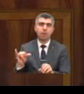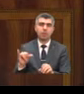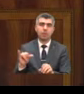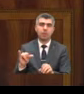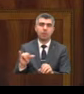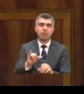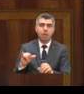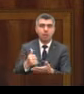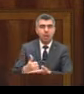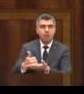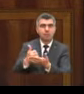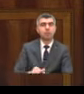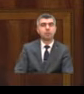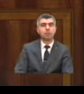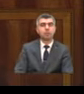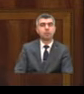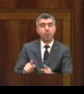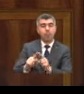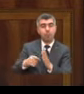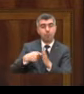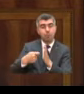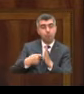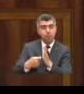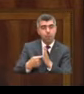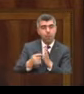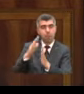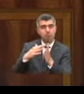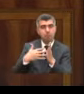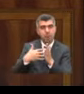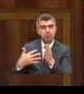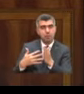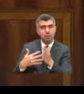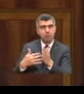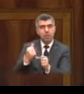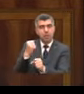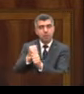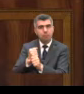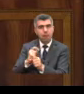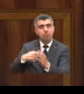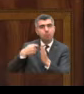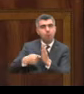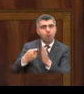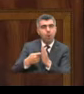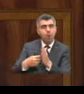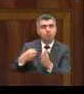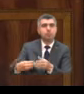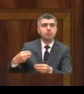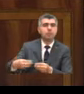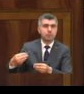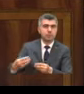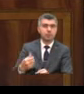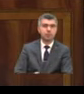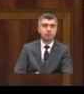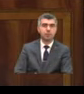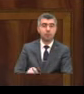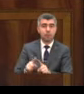اطلاقا. بالعكس، ان المشروع البرامج ديال الاندماج المهني والانشطه المديريه للدخل متعطيه. واش كاينه